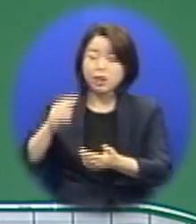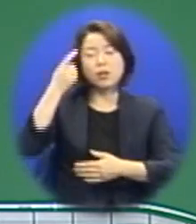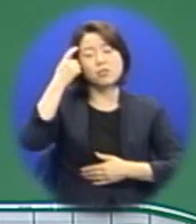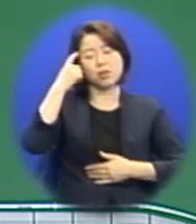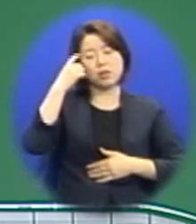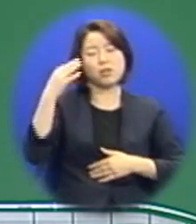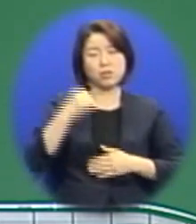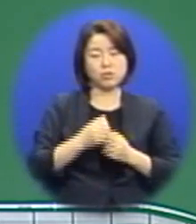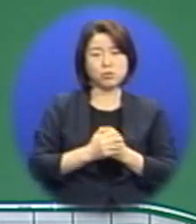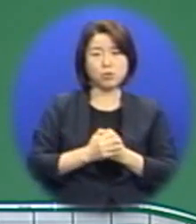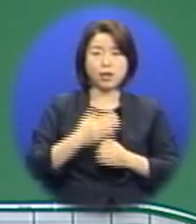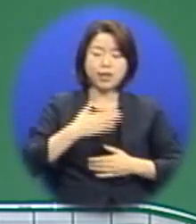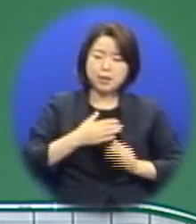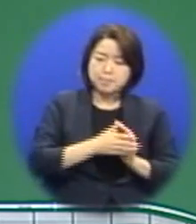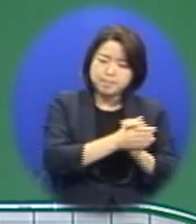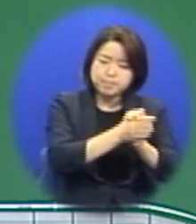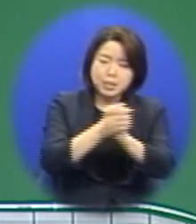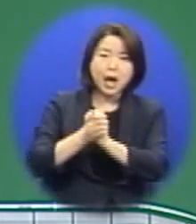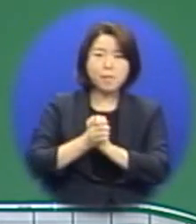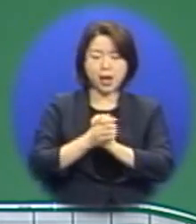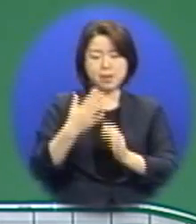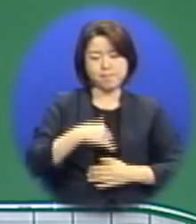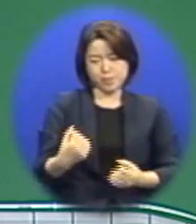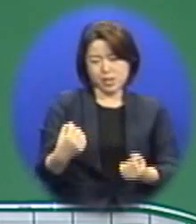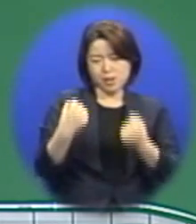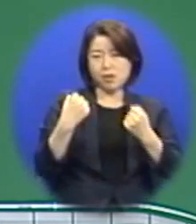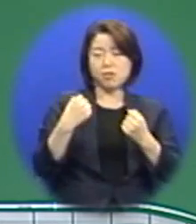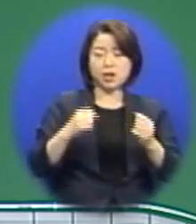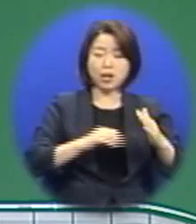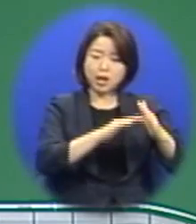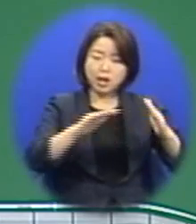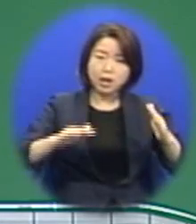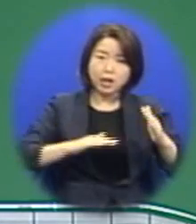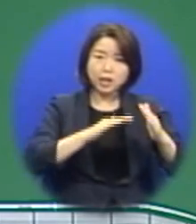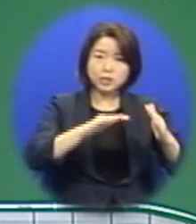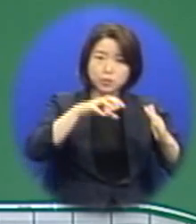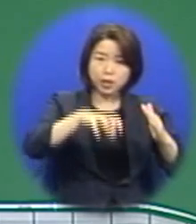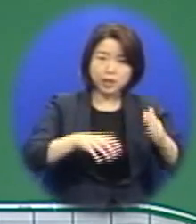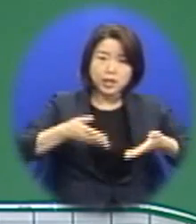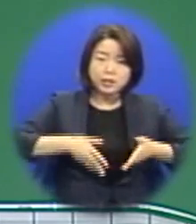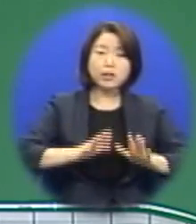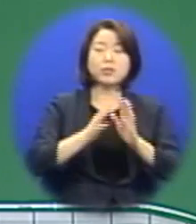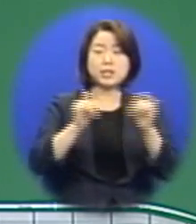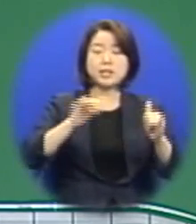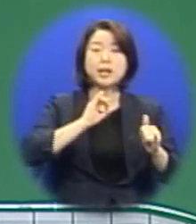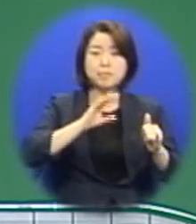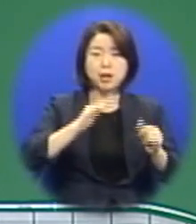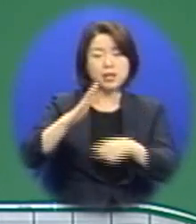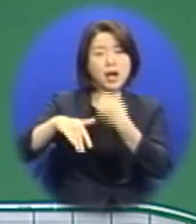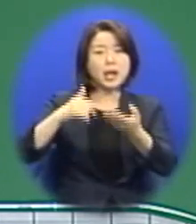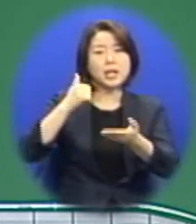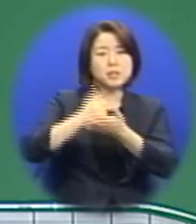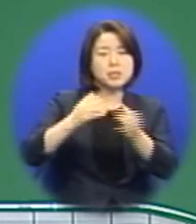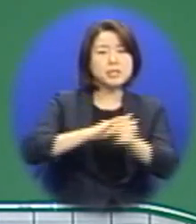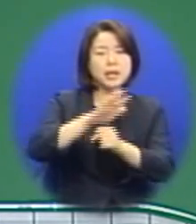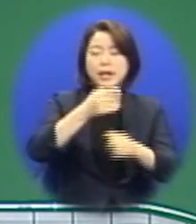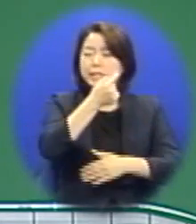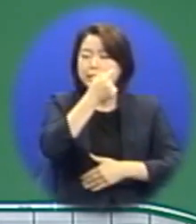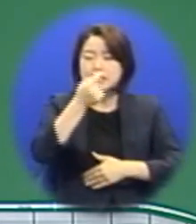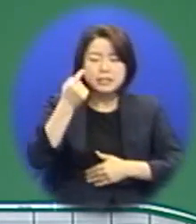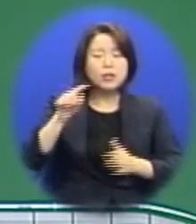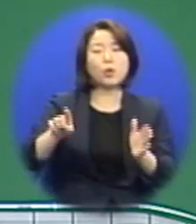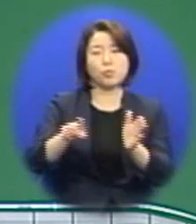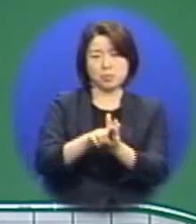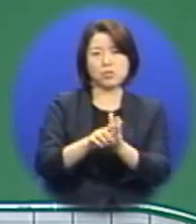저는 화목하고 건강한 가족 안에 태어난 사람만 하나님께서 사랑하시는 증거라고